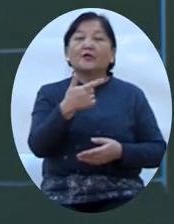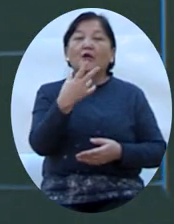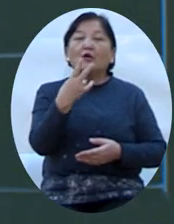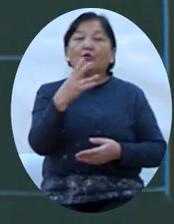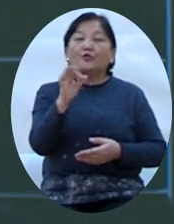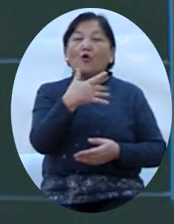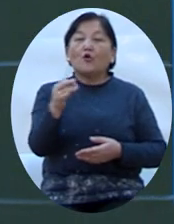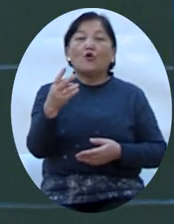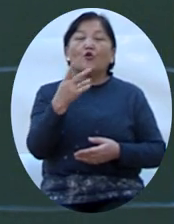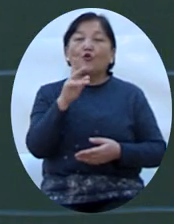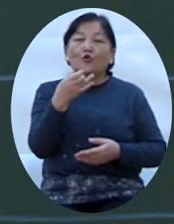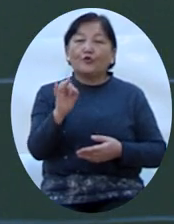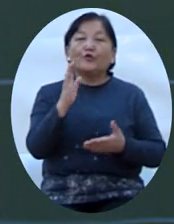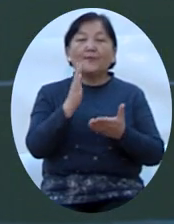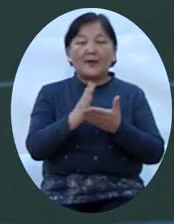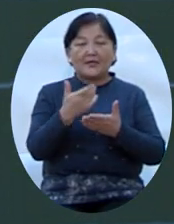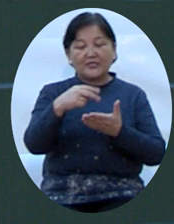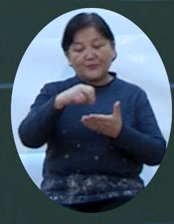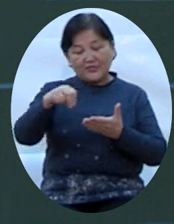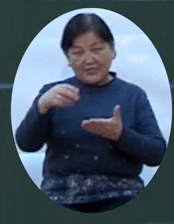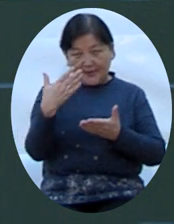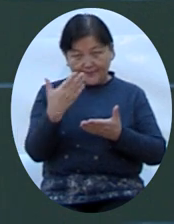бүдэг ногоон өнгийг үзүүлж байна.